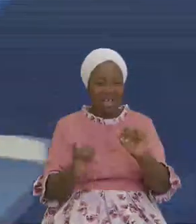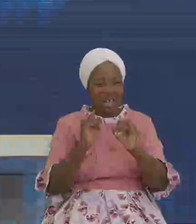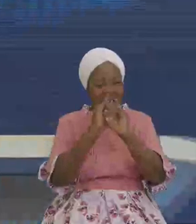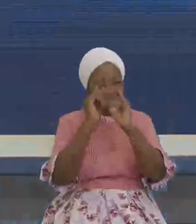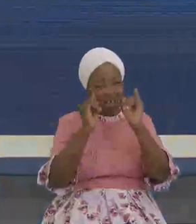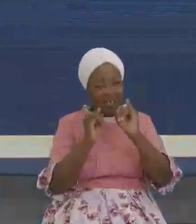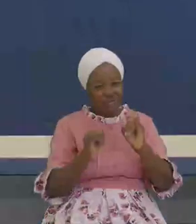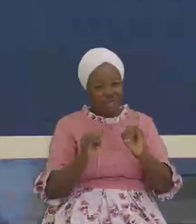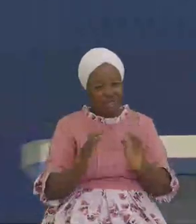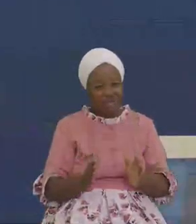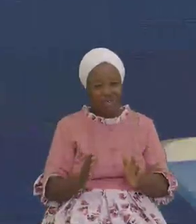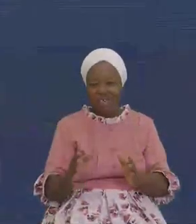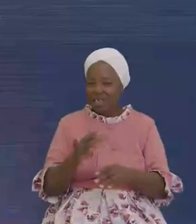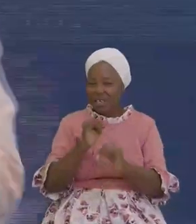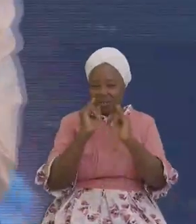L'idolâtrie.